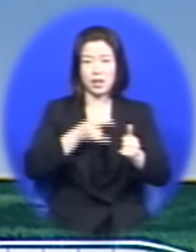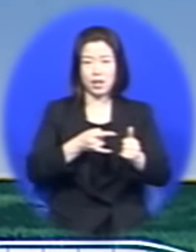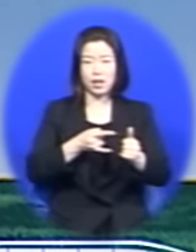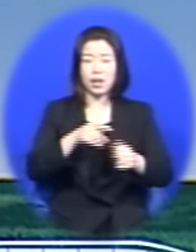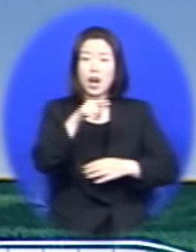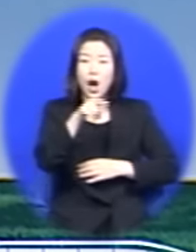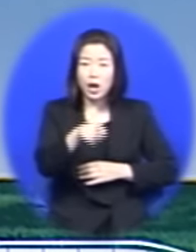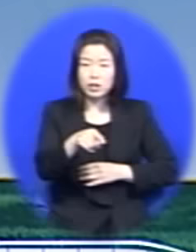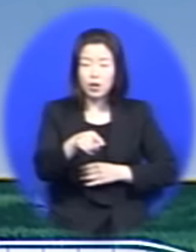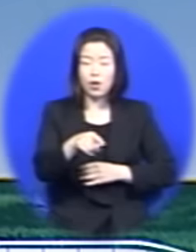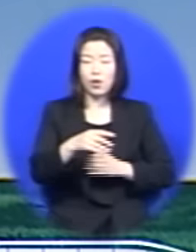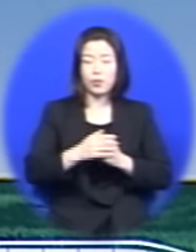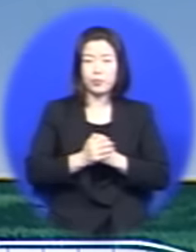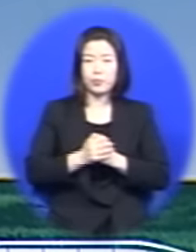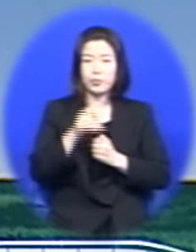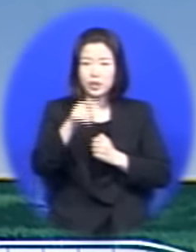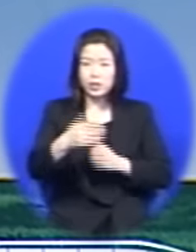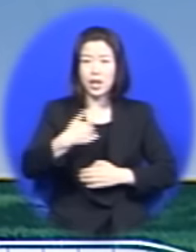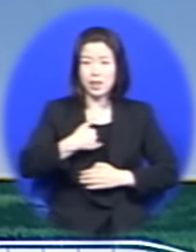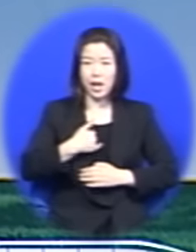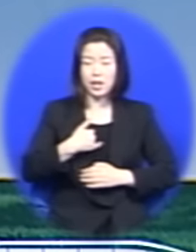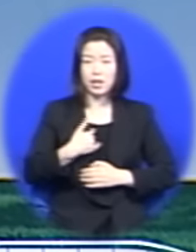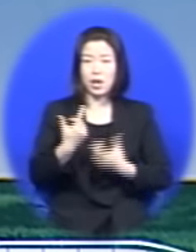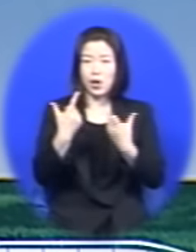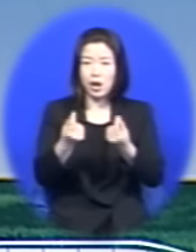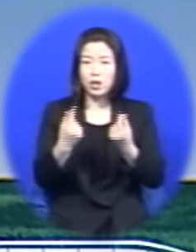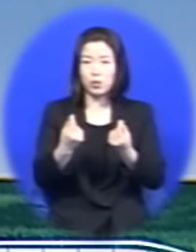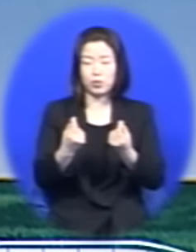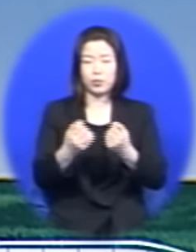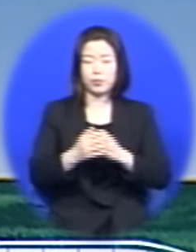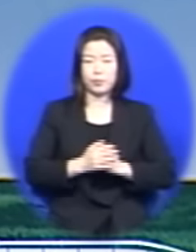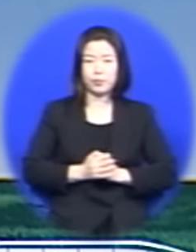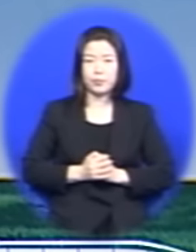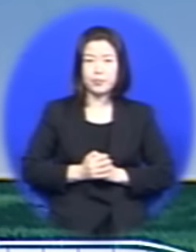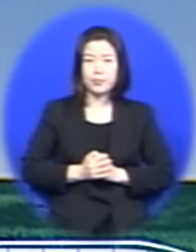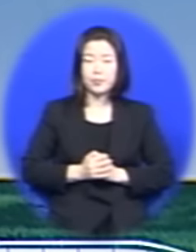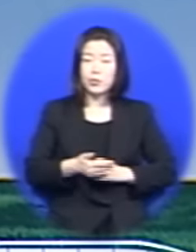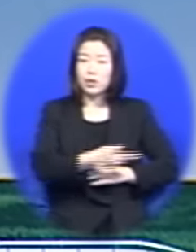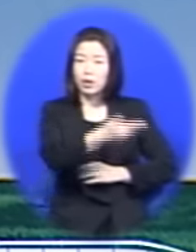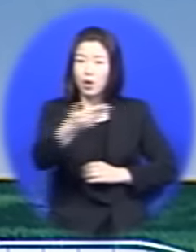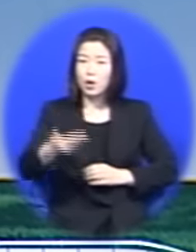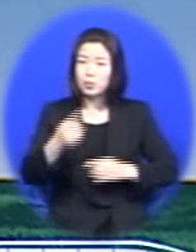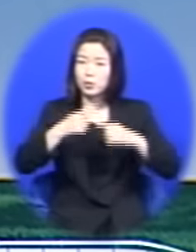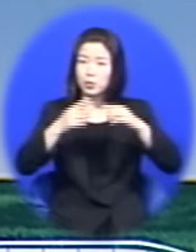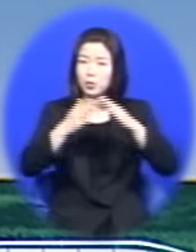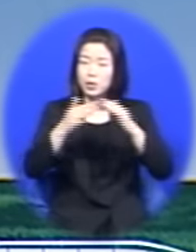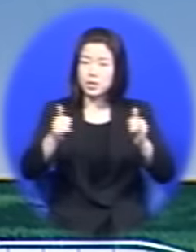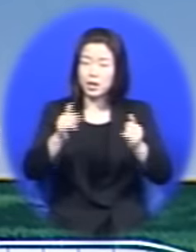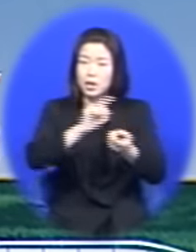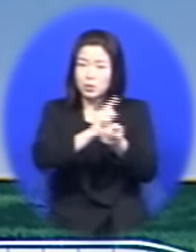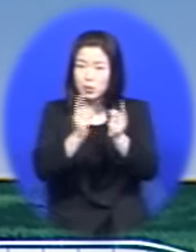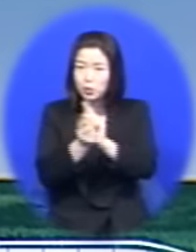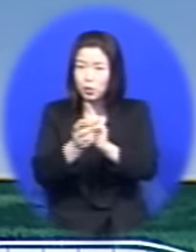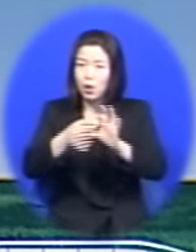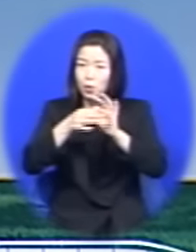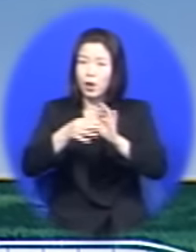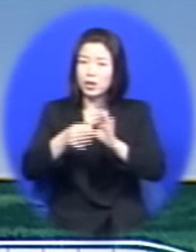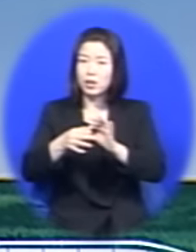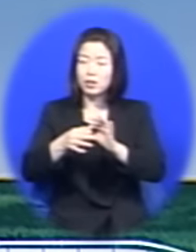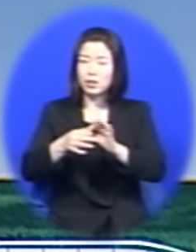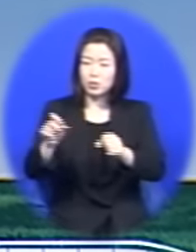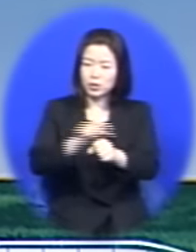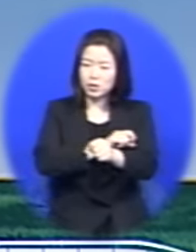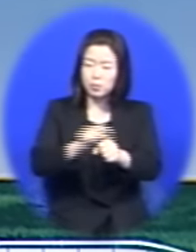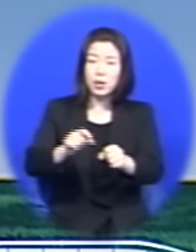한 것은 그게 곧 나에게 한 것이라. 여러분 교인들 서로 관계는 굉장히